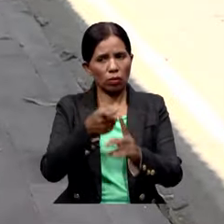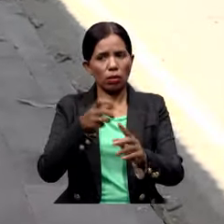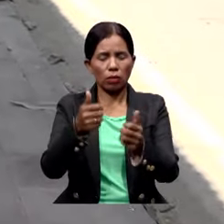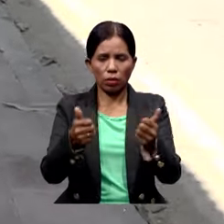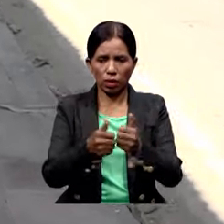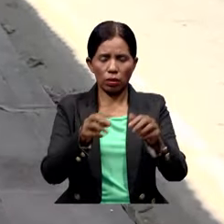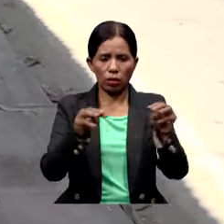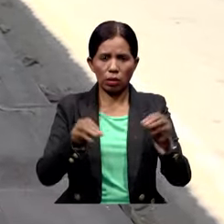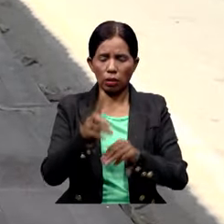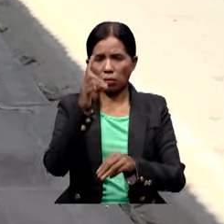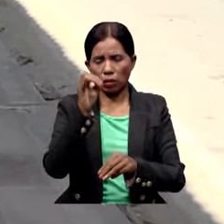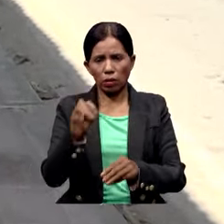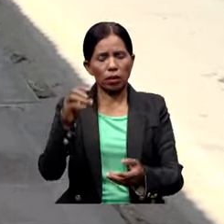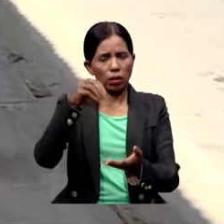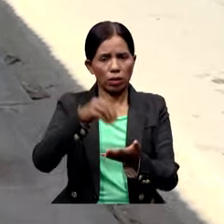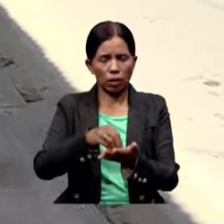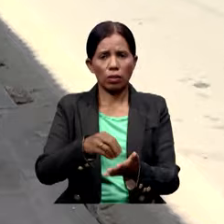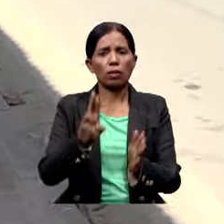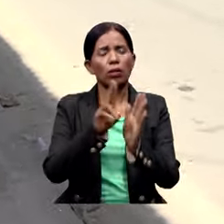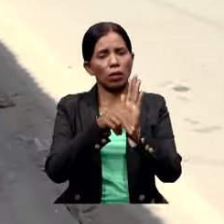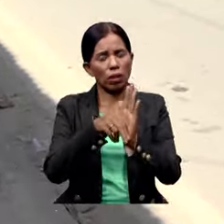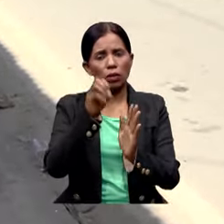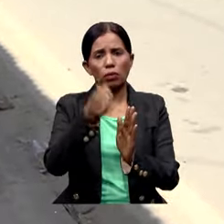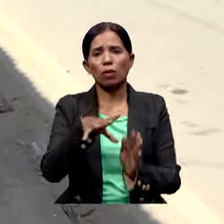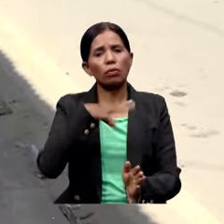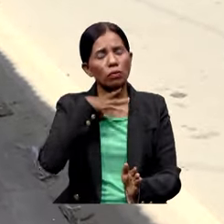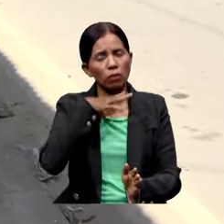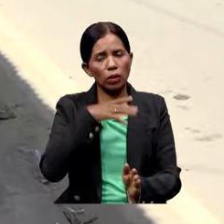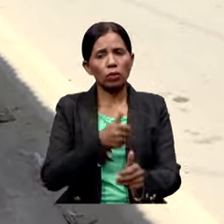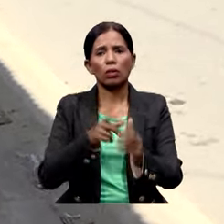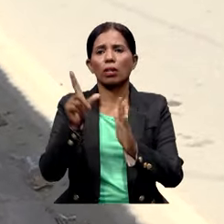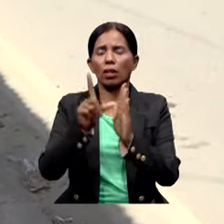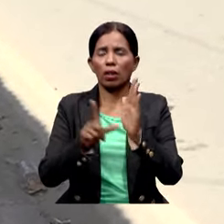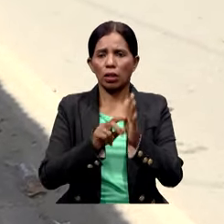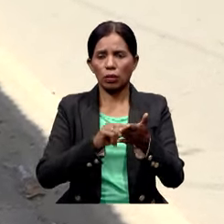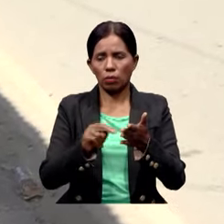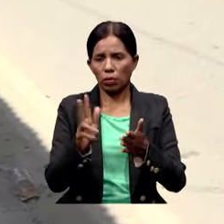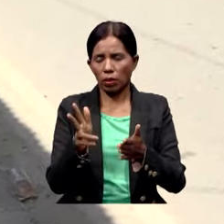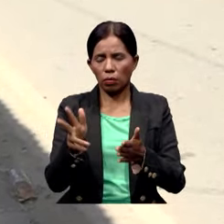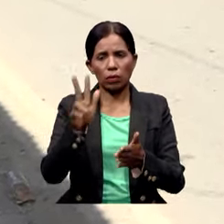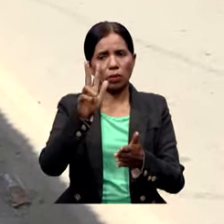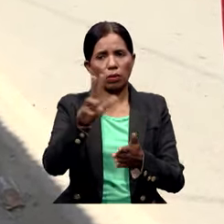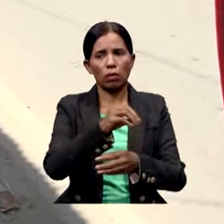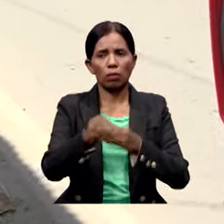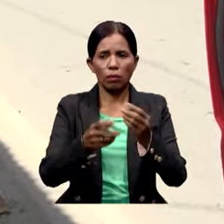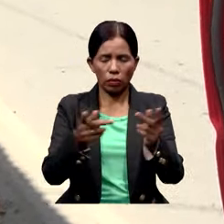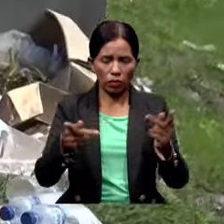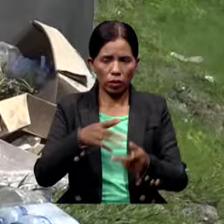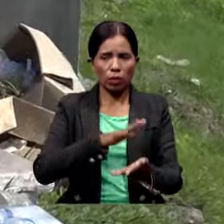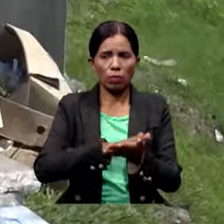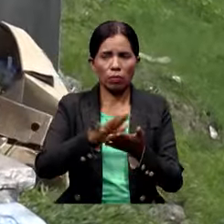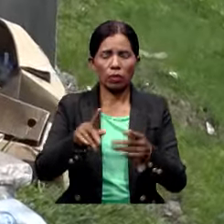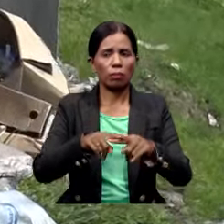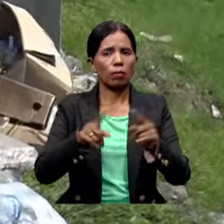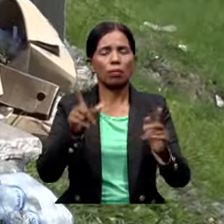municipio dili kria ona horario soi lisu basia ba dekretu lei numero 308 barring rovalo kona ba higiene no orden publika mai